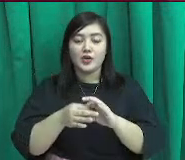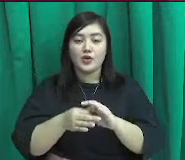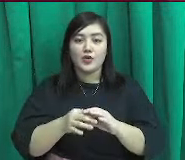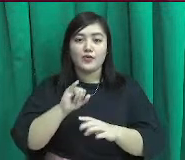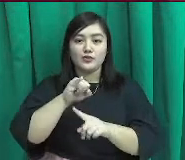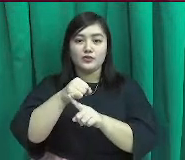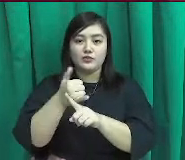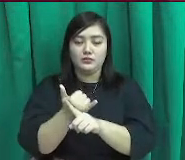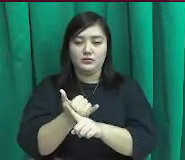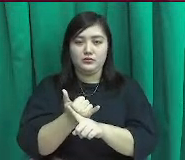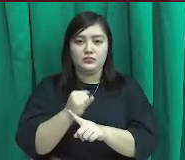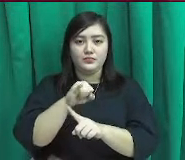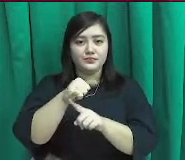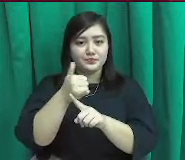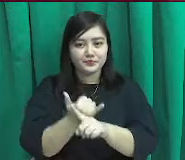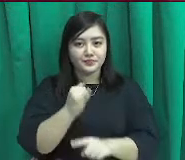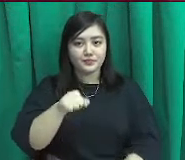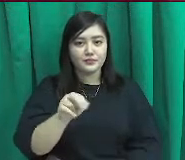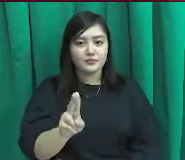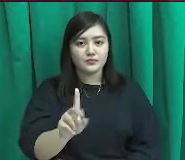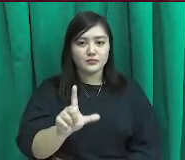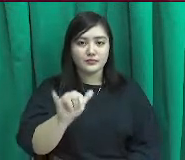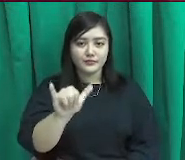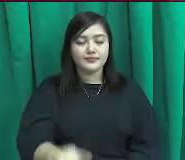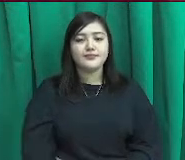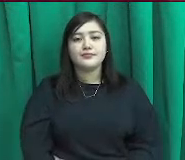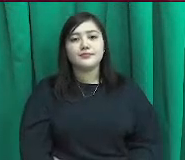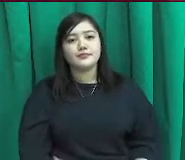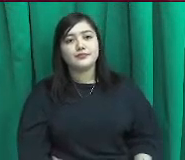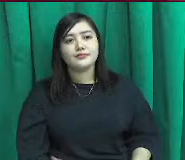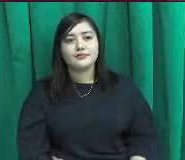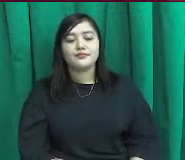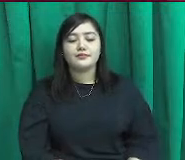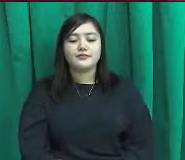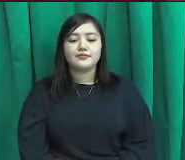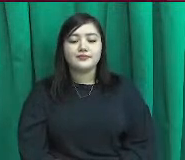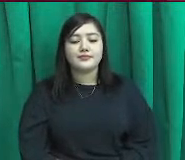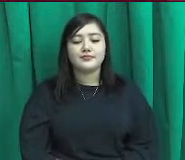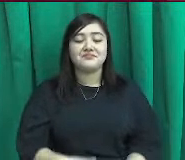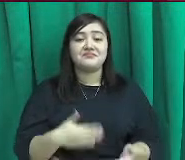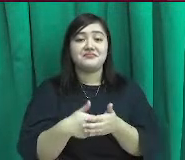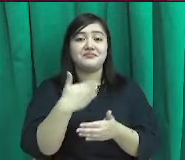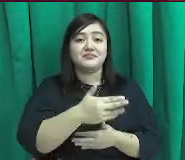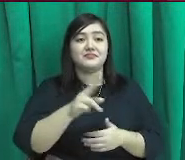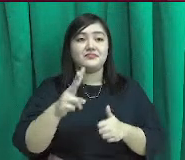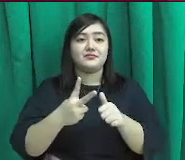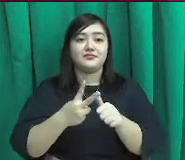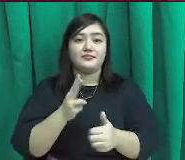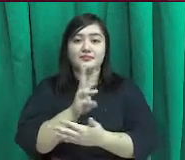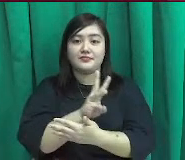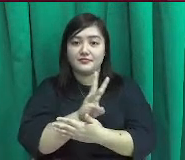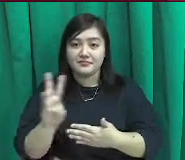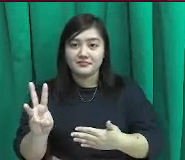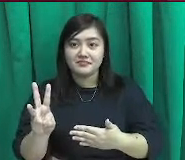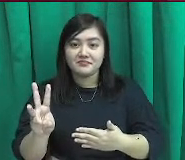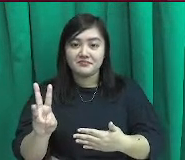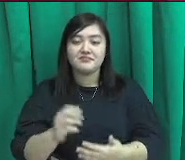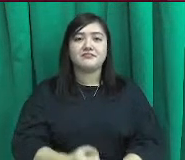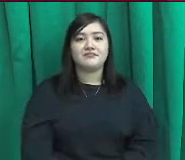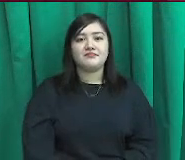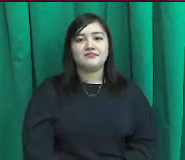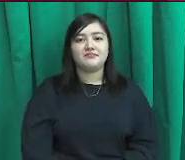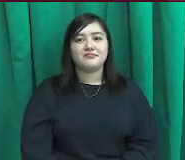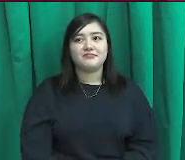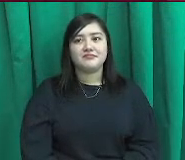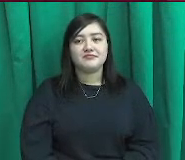second half of the year. Mabilis na ito, akalaya niya. Yeah, sa susunod, second week na. Mamamalaya na naman natin ito. Biyernes, magkikita-kita na naman tayo